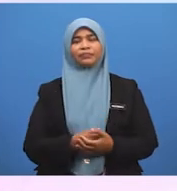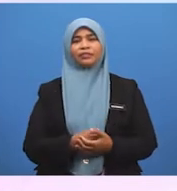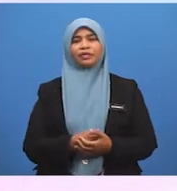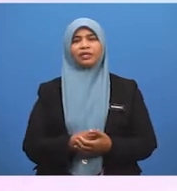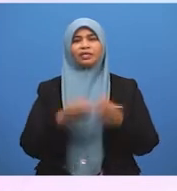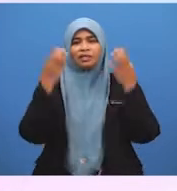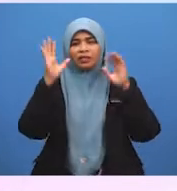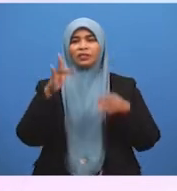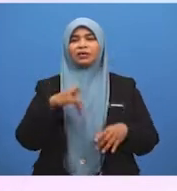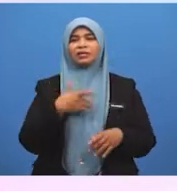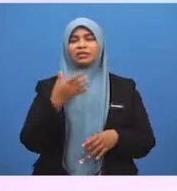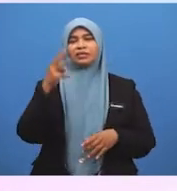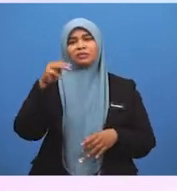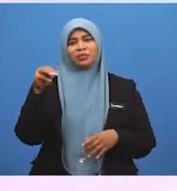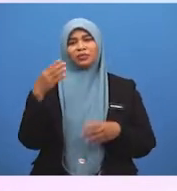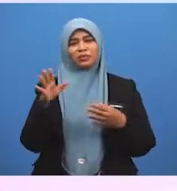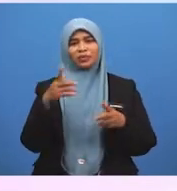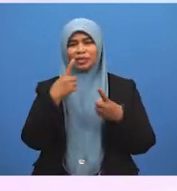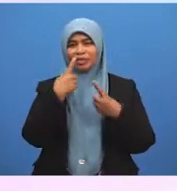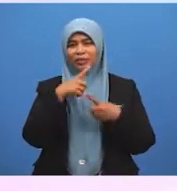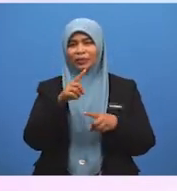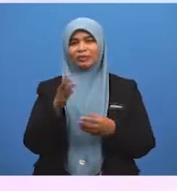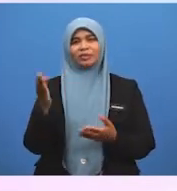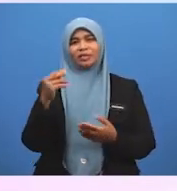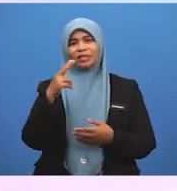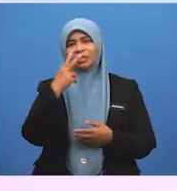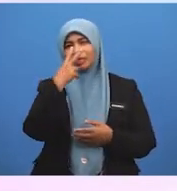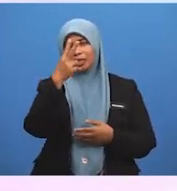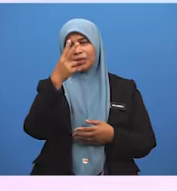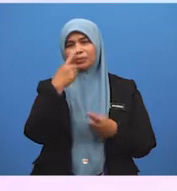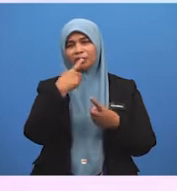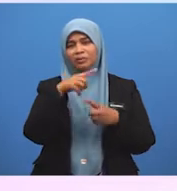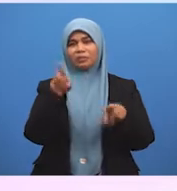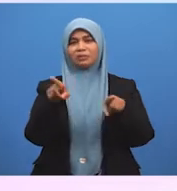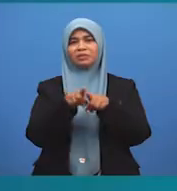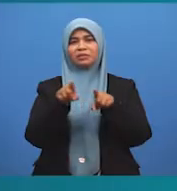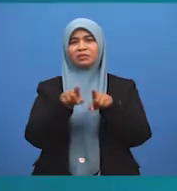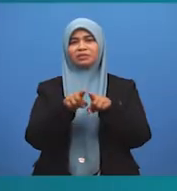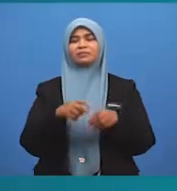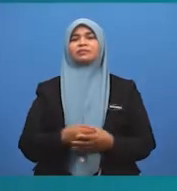berasa murid-murid sudah menjawab. Mari kita menyemak jawapan bersama-sama.